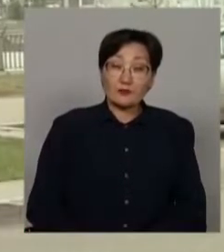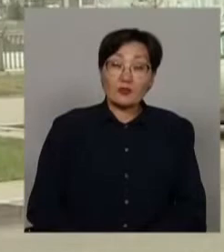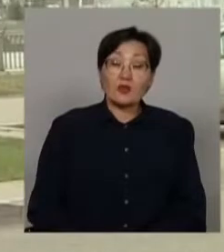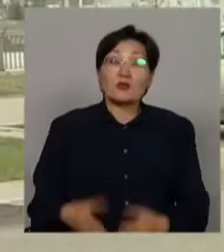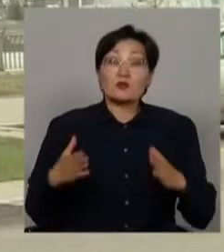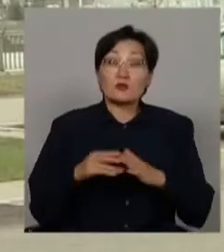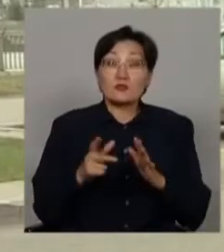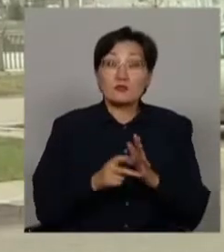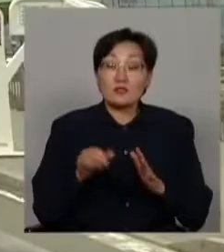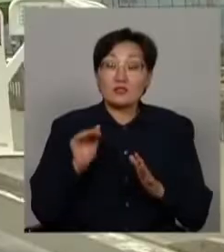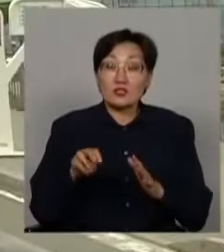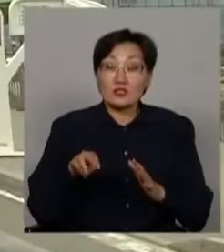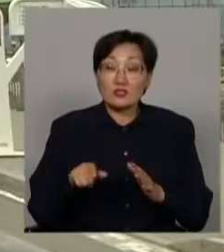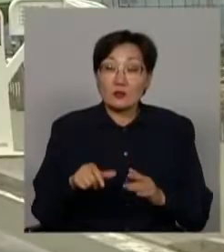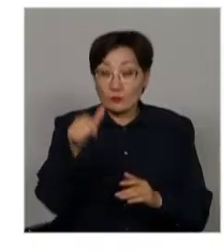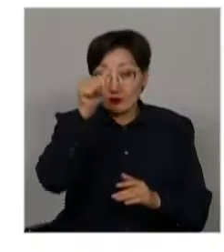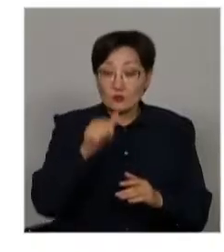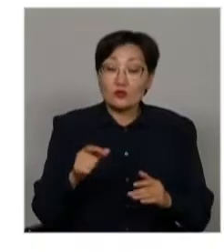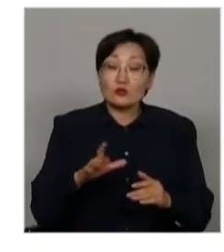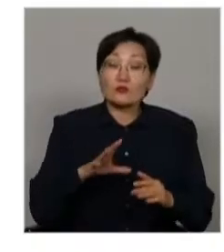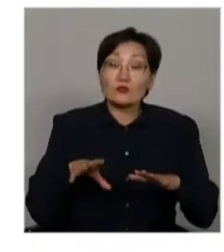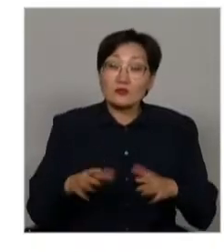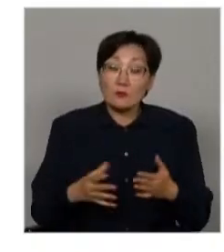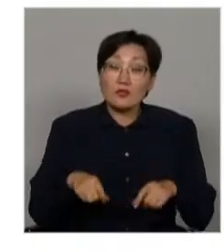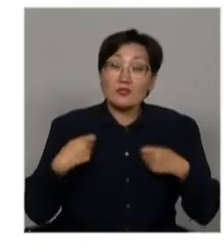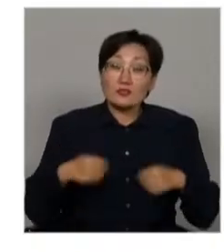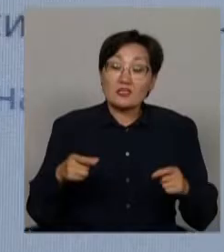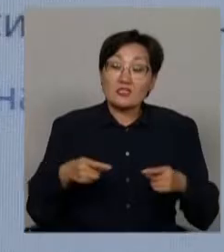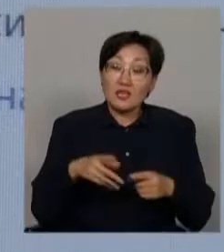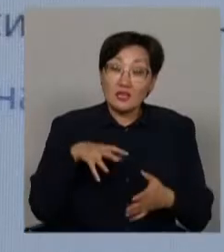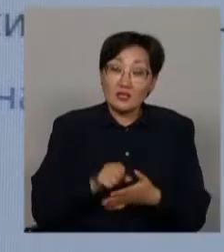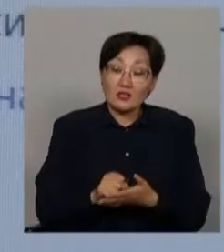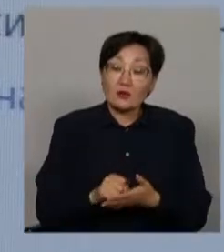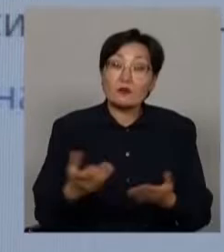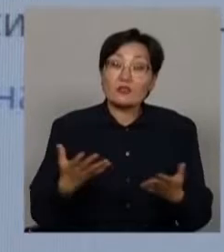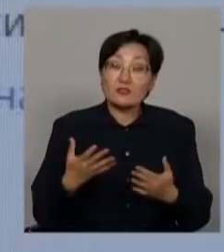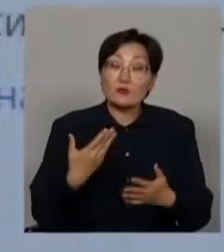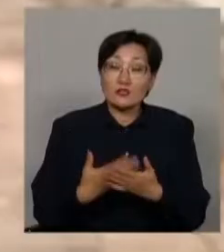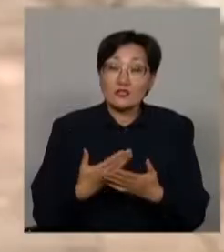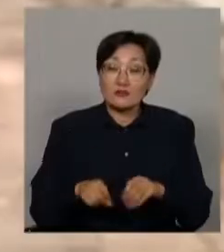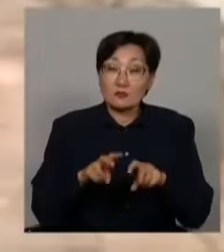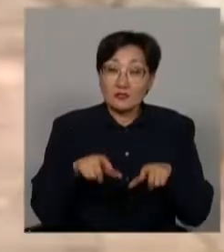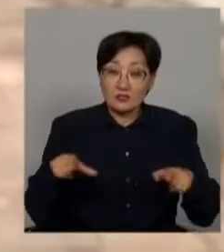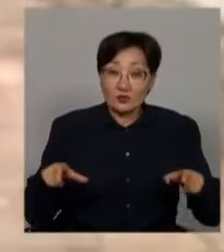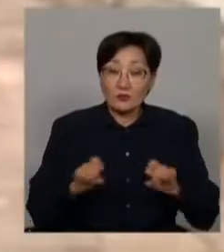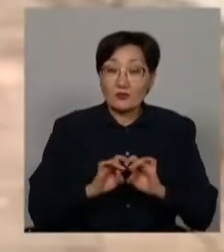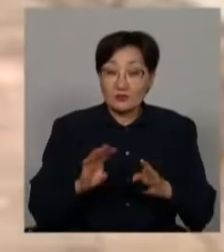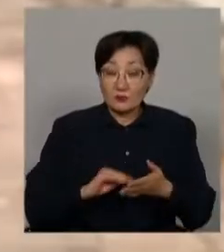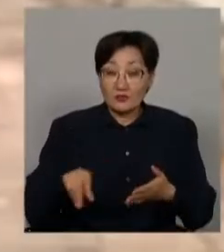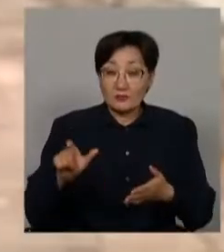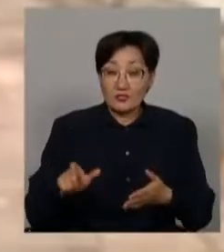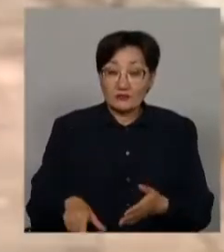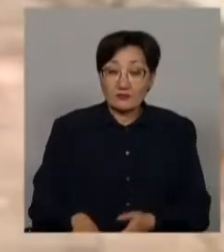Жилье за 800 тысяч тенге в месяц. Что происходит на рынке аренды недвижимости? Каковы прогнозы экспертов? Расскажу я,